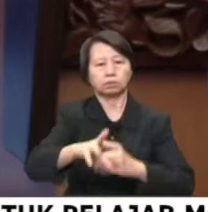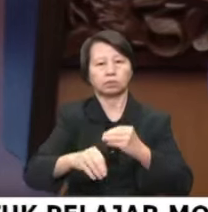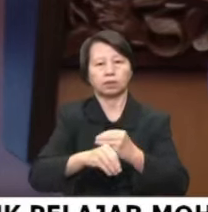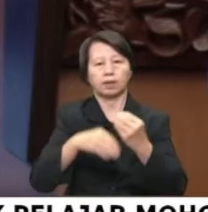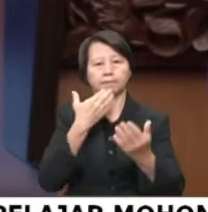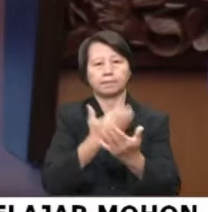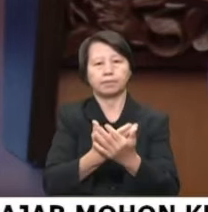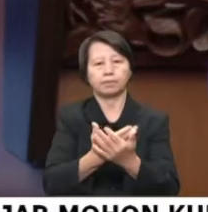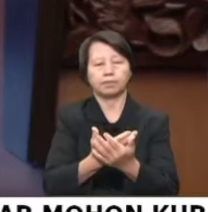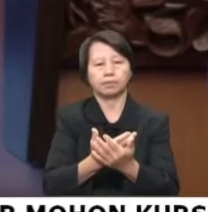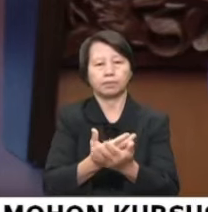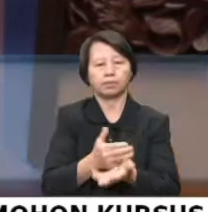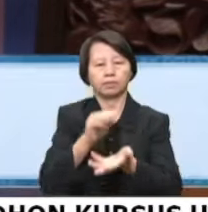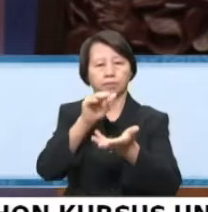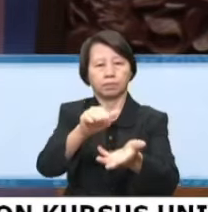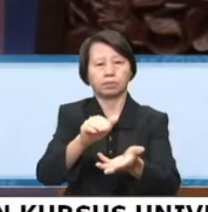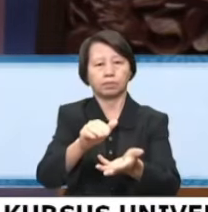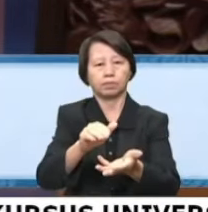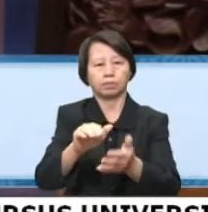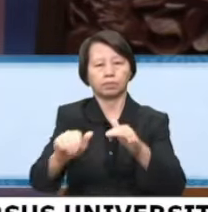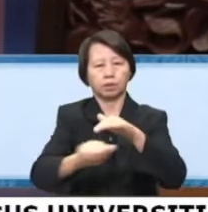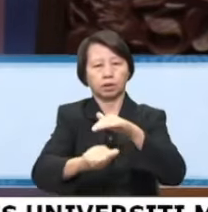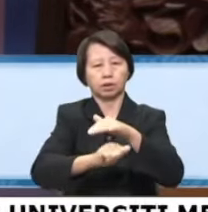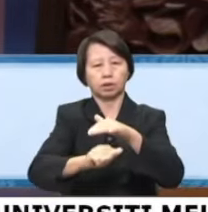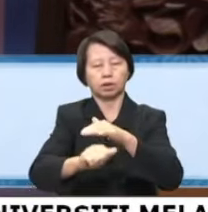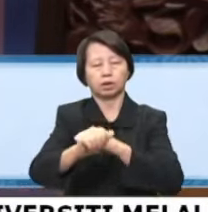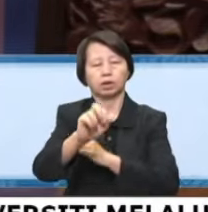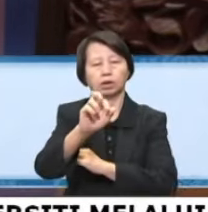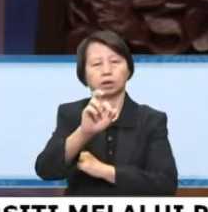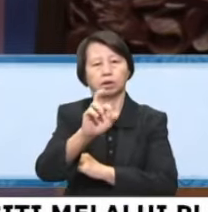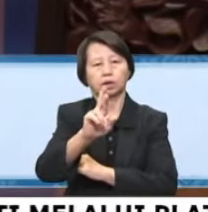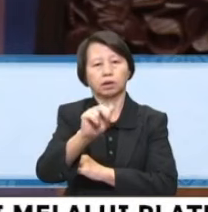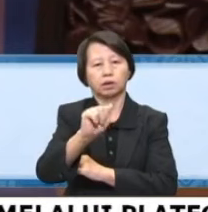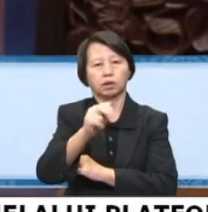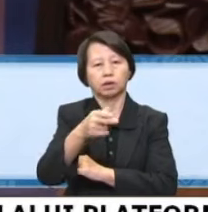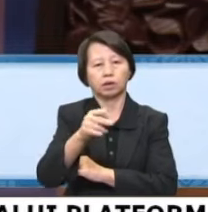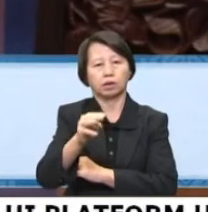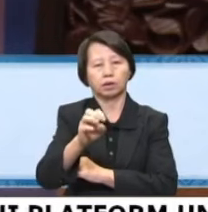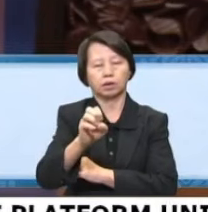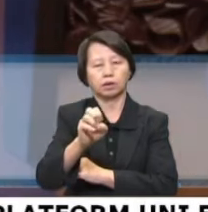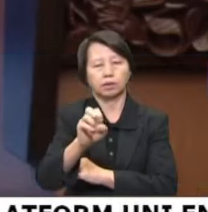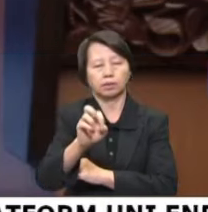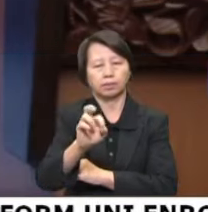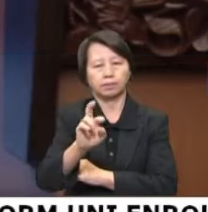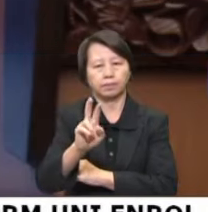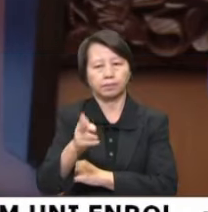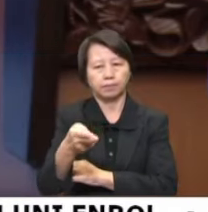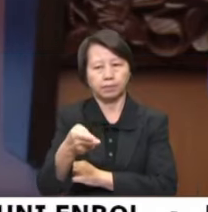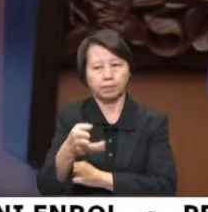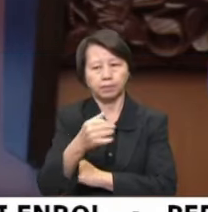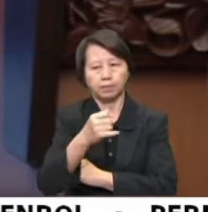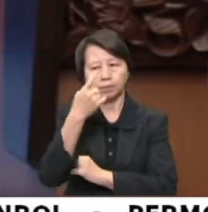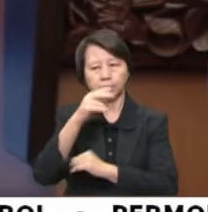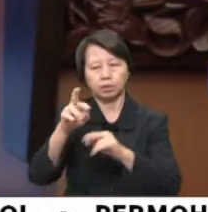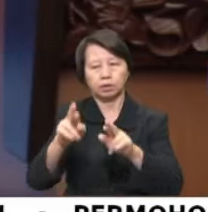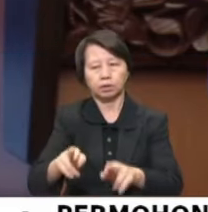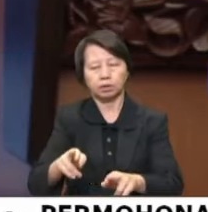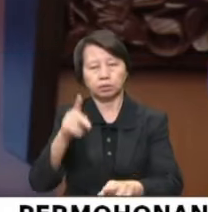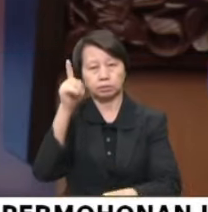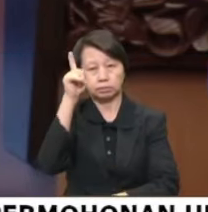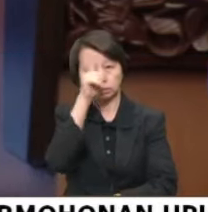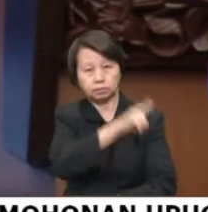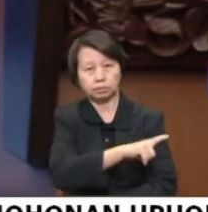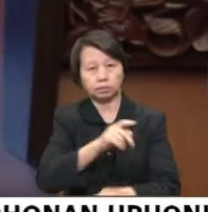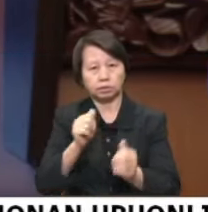program sumbangan Asas Rahmah atau SARA sebagai bantuan subsidi bersasar kepada rakyat yang paling terkesan dengan